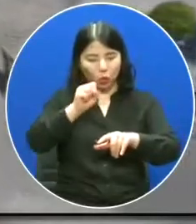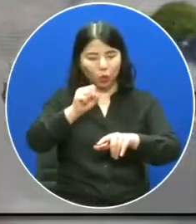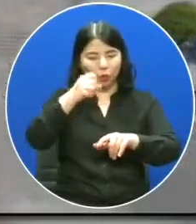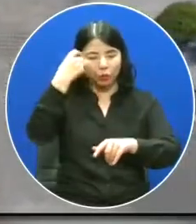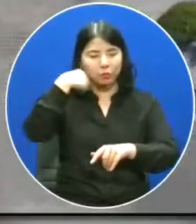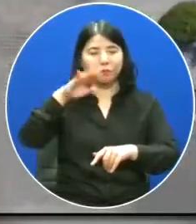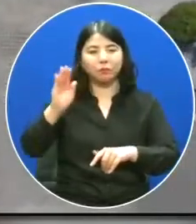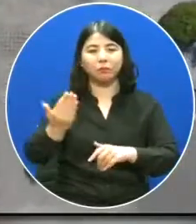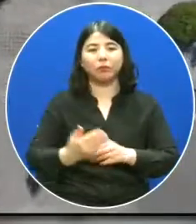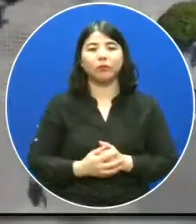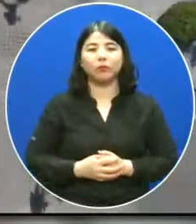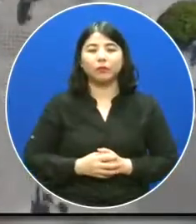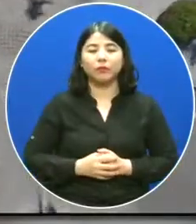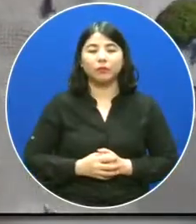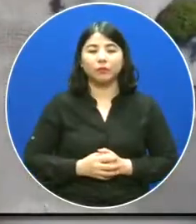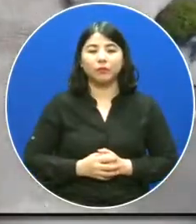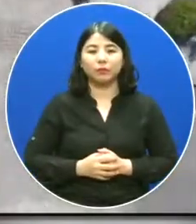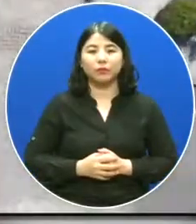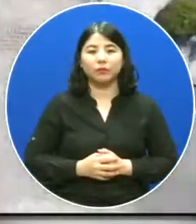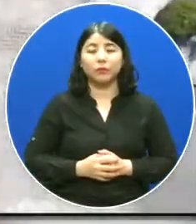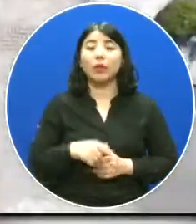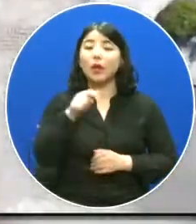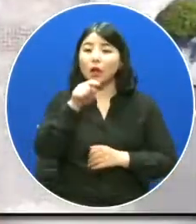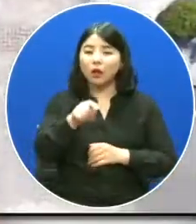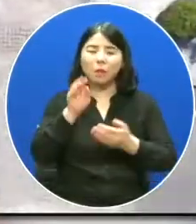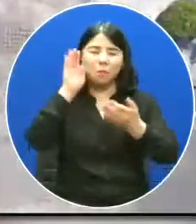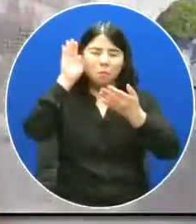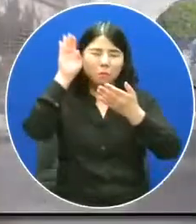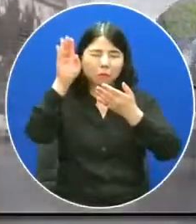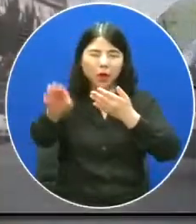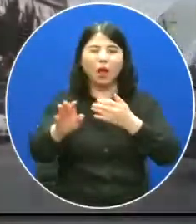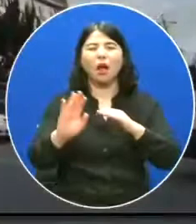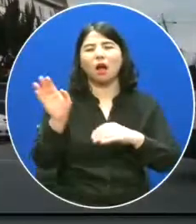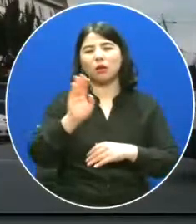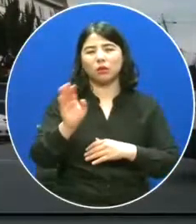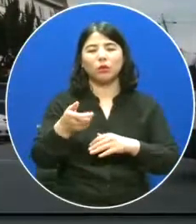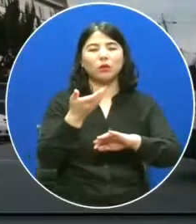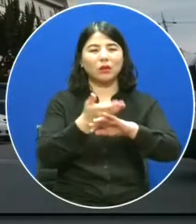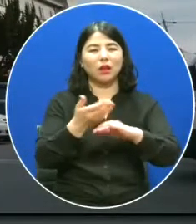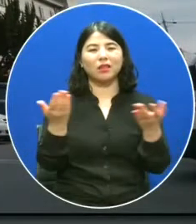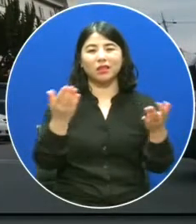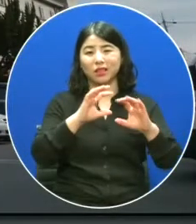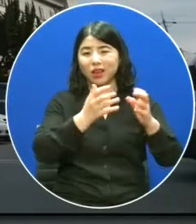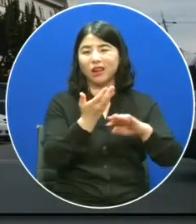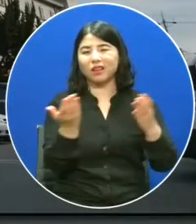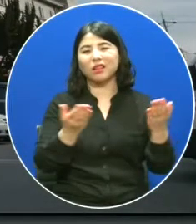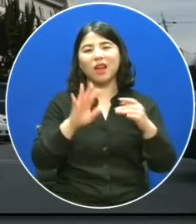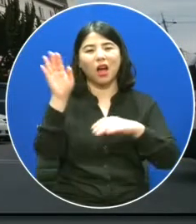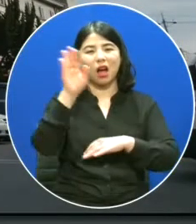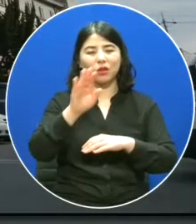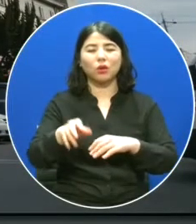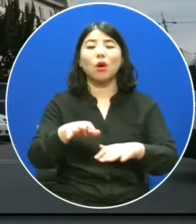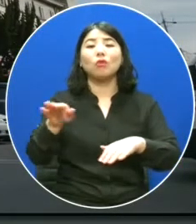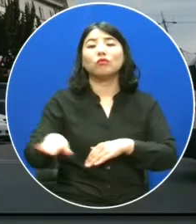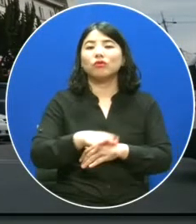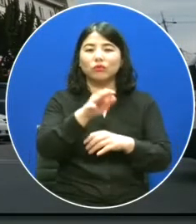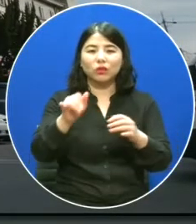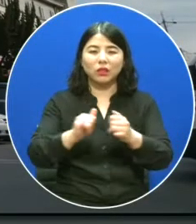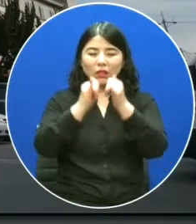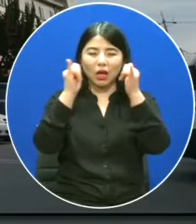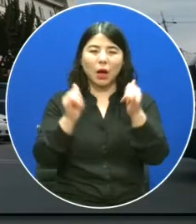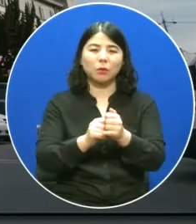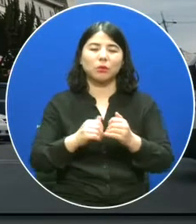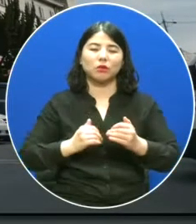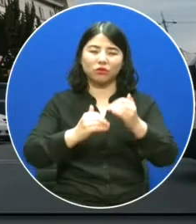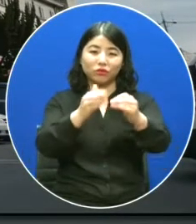귀감이 되었다고 생각했습니다. 이것은 먼 미래의 일이거나 다른 나라의 일이 아니라 이미 우리 사회에서 일어나고